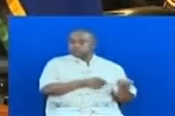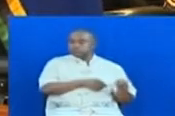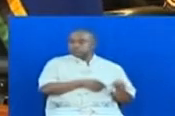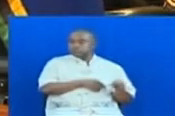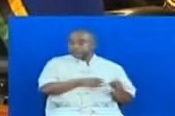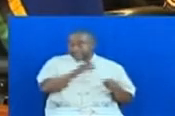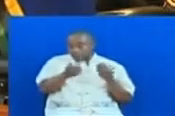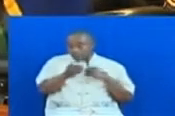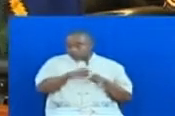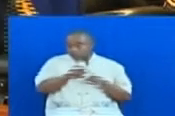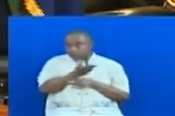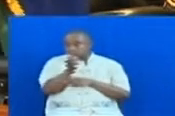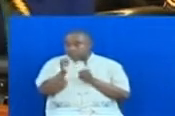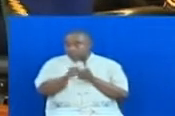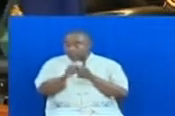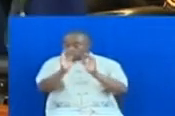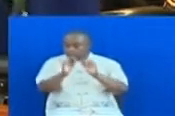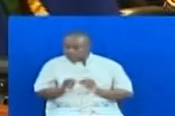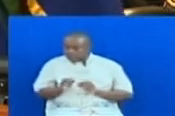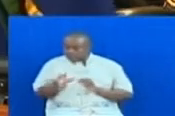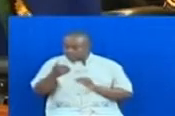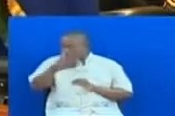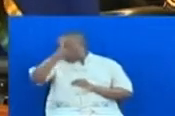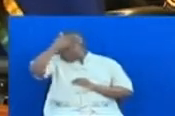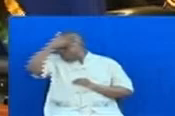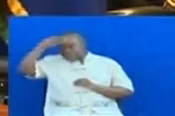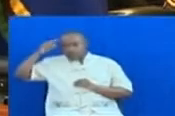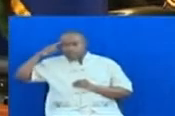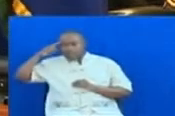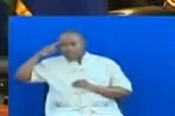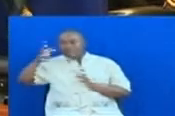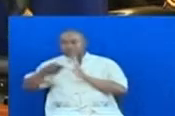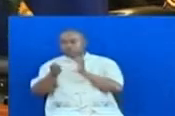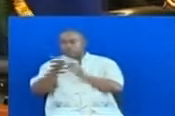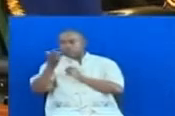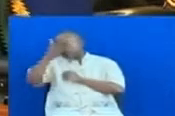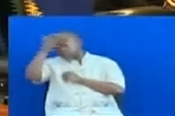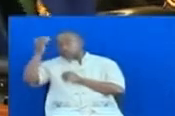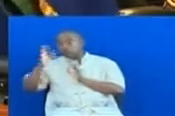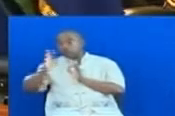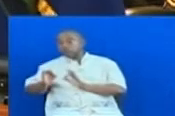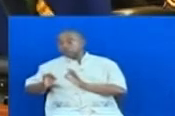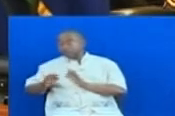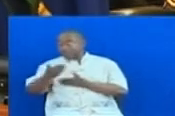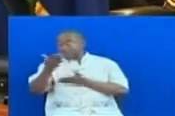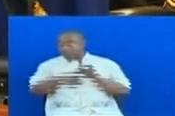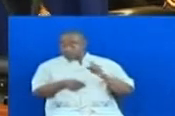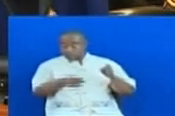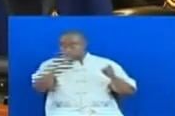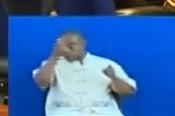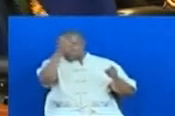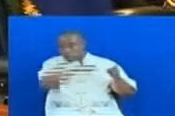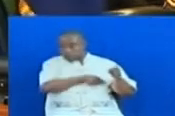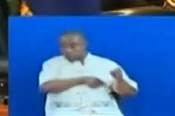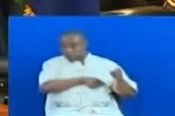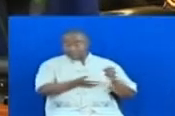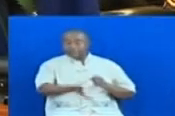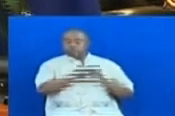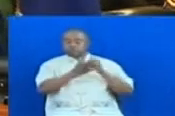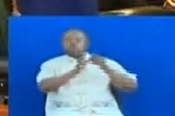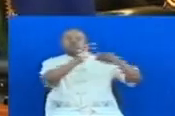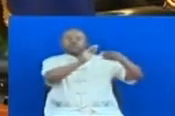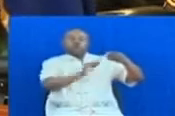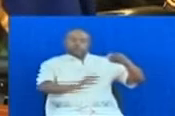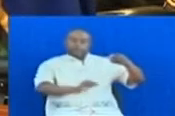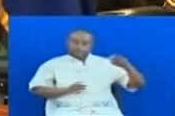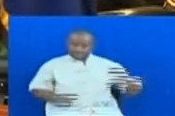mambo ambayo umejaza mle alafu baadaye ukasahau kwamba una mali kama hiyo. Ni vizuri ukiwa na hiyo kumbukumbu, itakusaidia